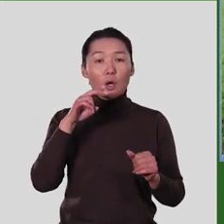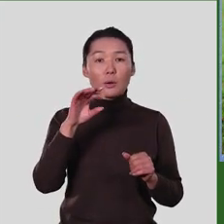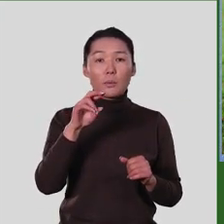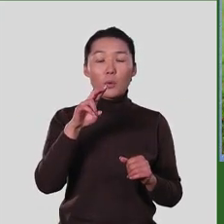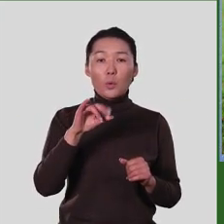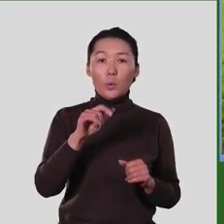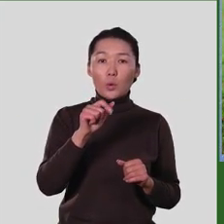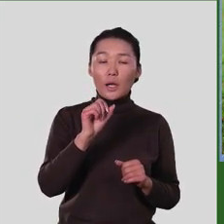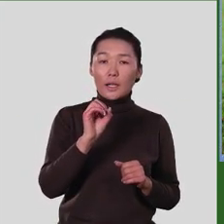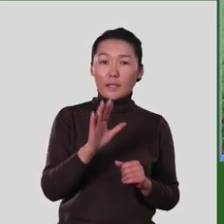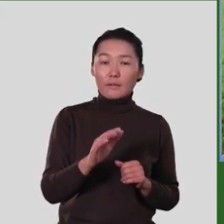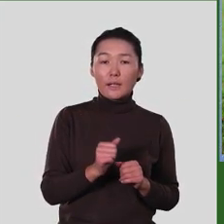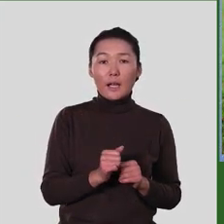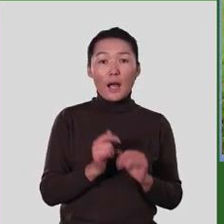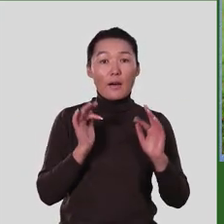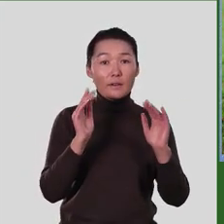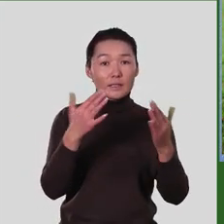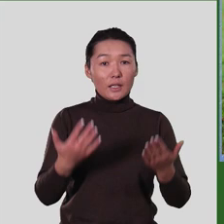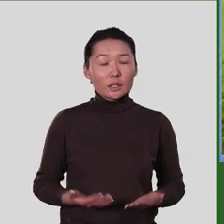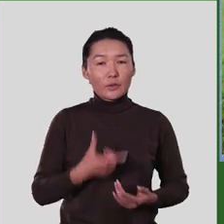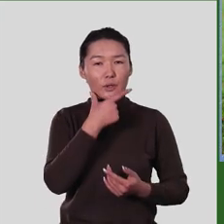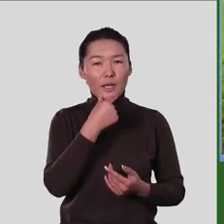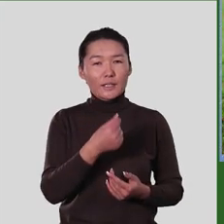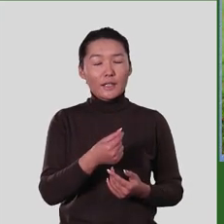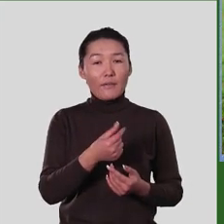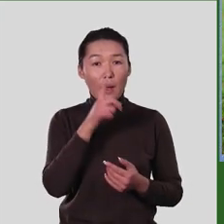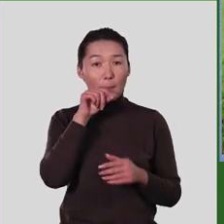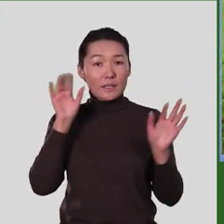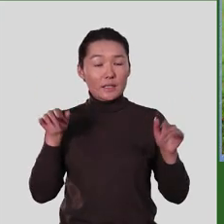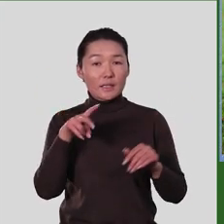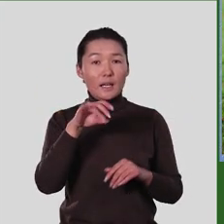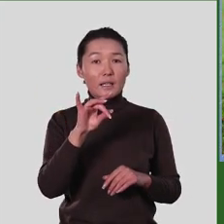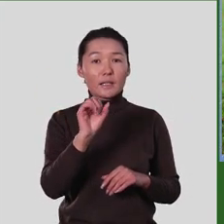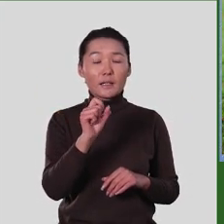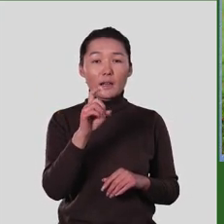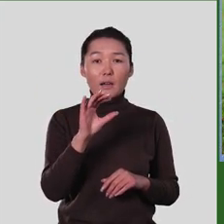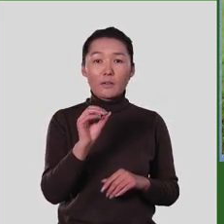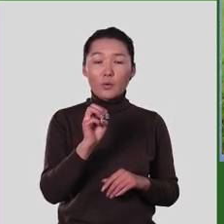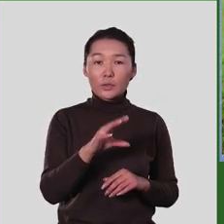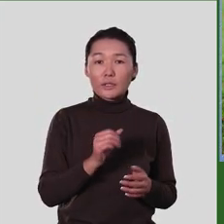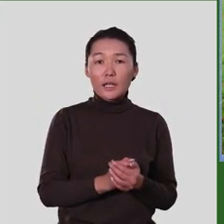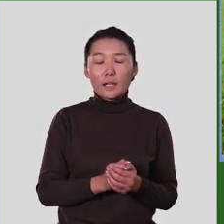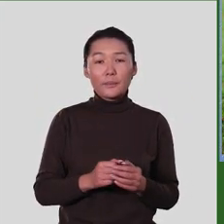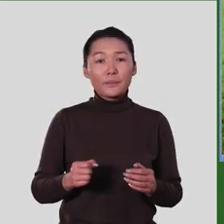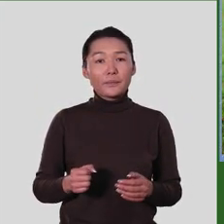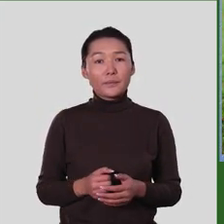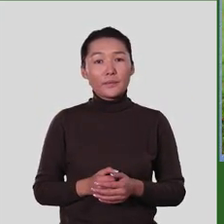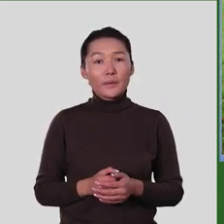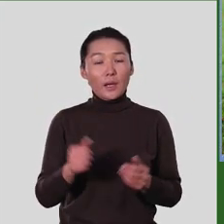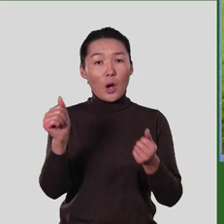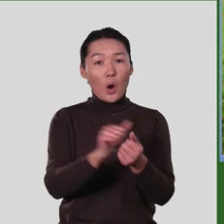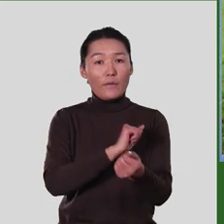водится красивая птица лирохвост. Райские птицы с ярким оперением. В